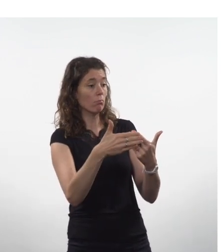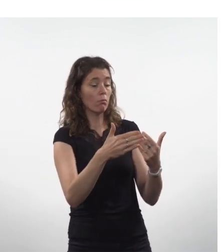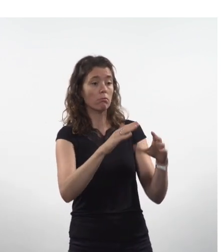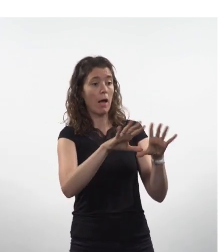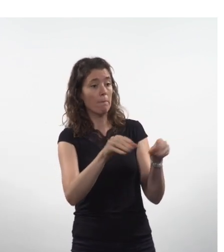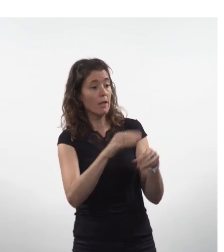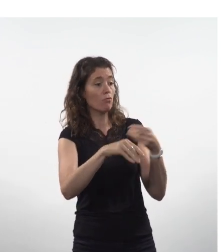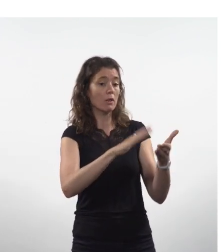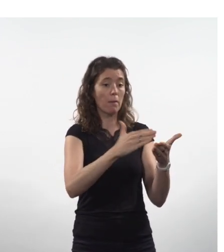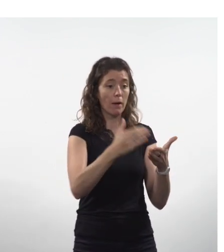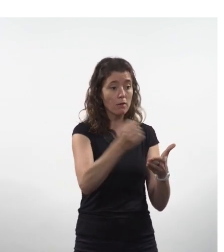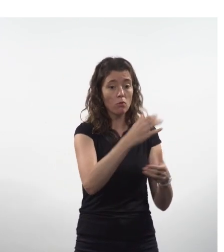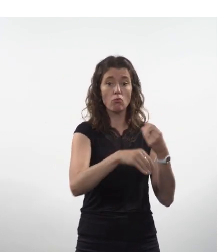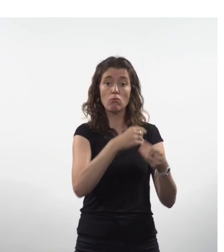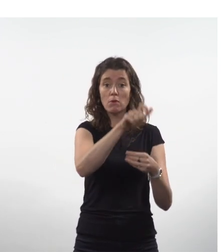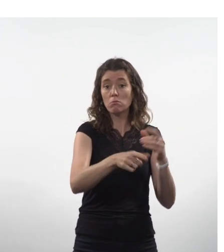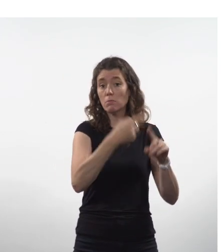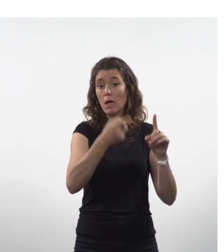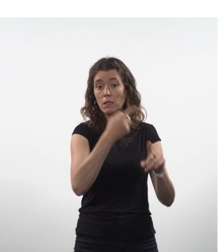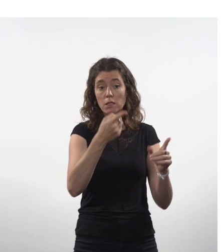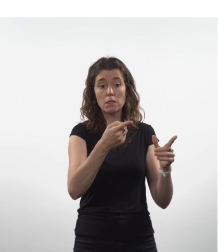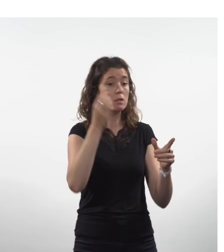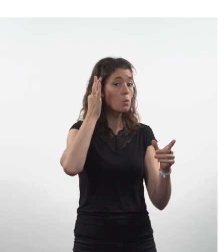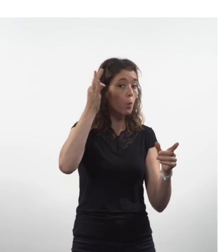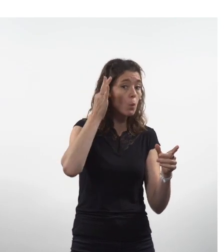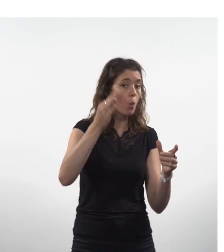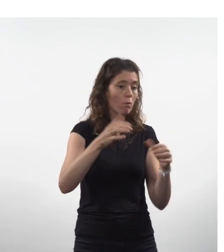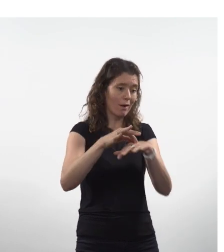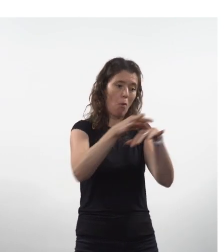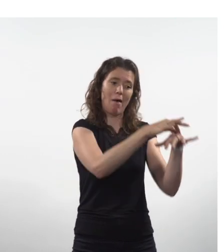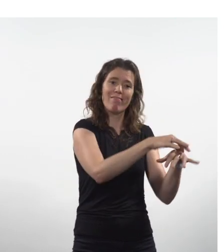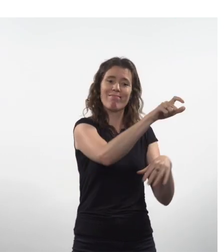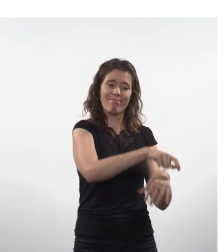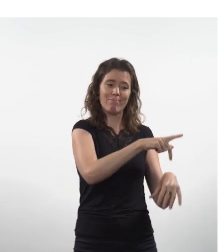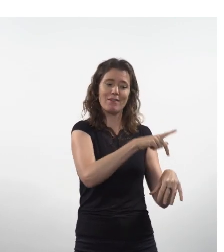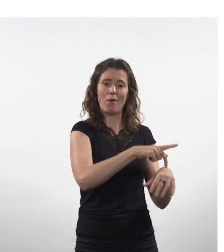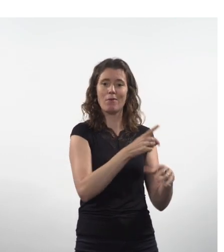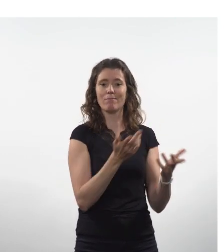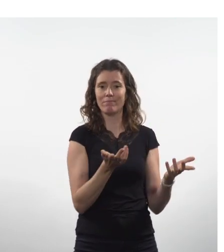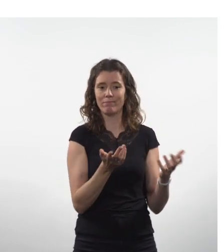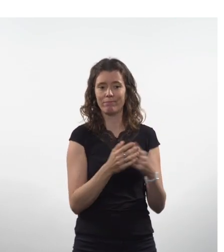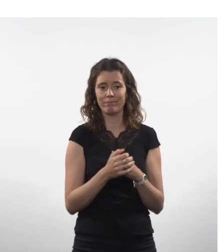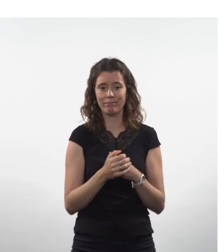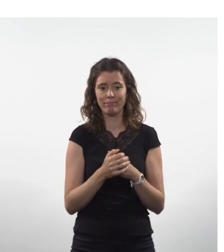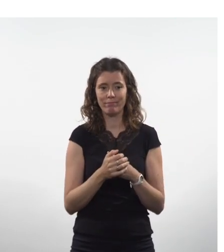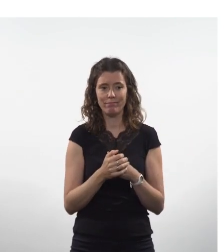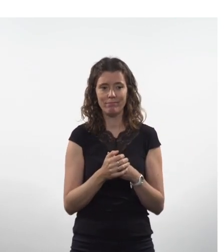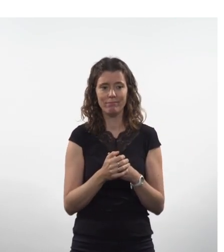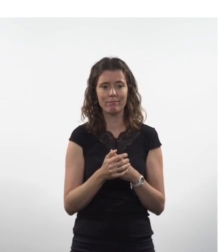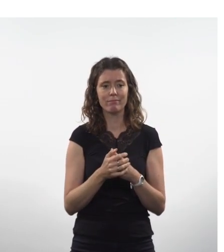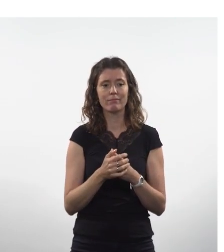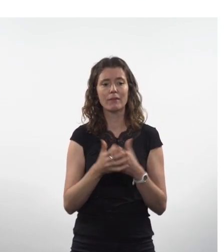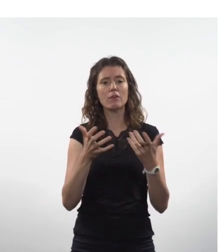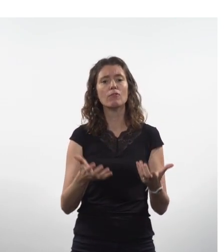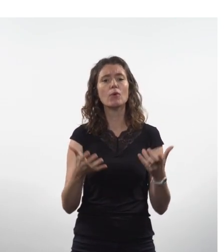interprète ou un spécialiste de l'audition pour accompagner ce patient, tout ça. Et là, je voulais aussi